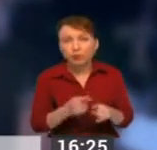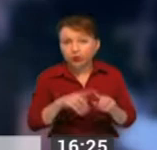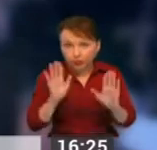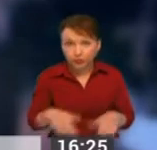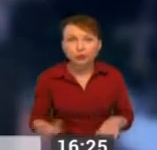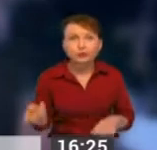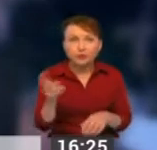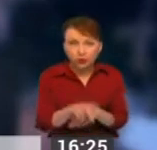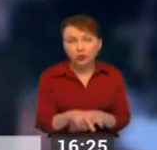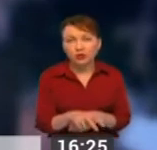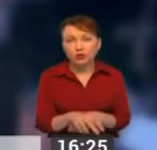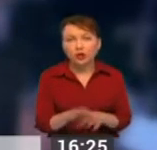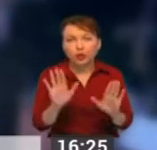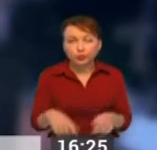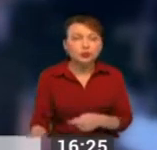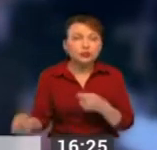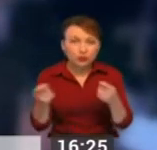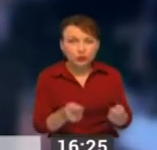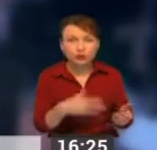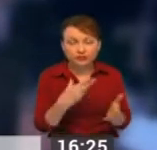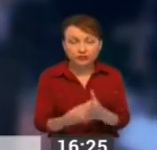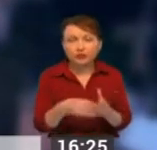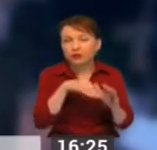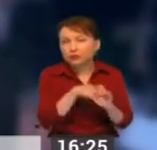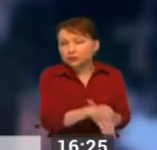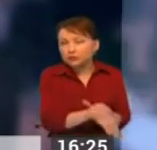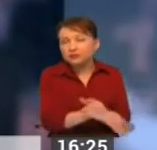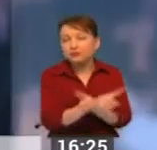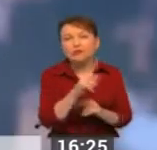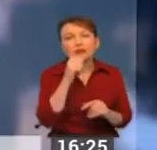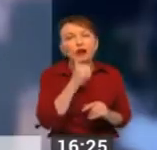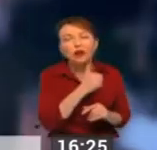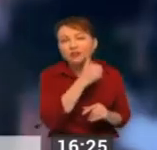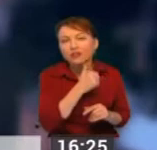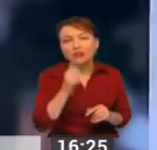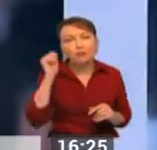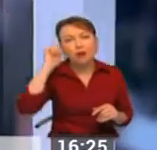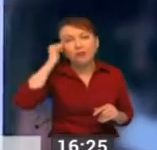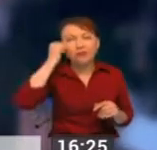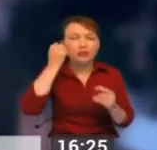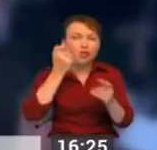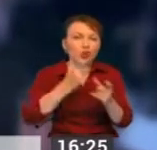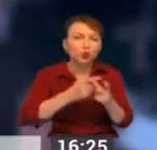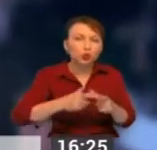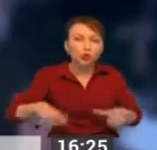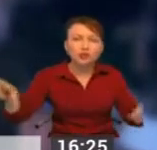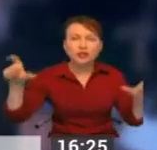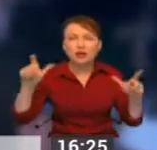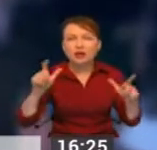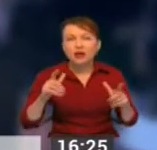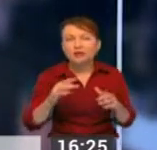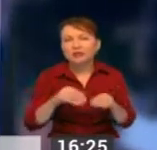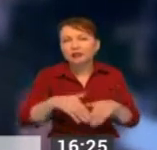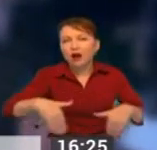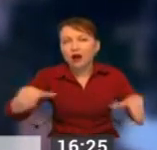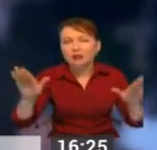приходят, пусть несут свои закрома, свои вот сокровенные памятные всякие рушники, наволочки,